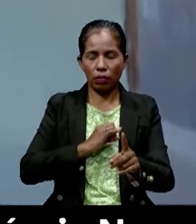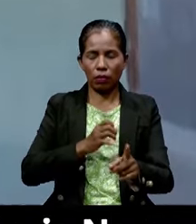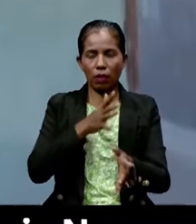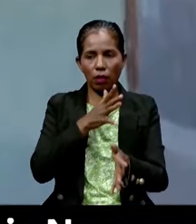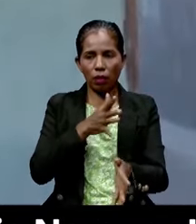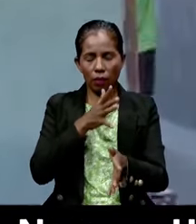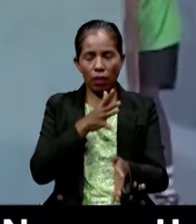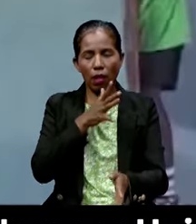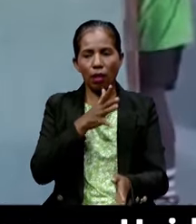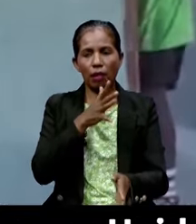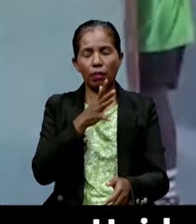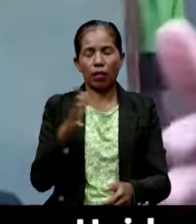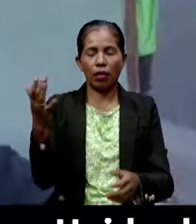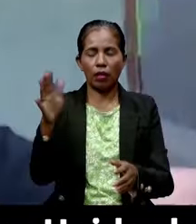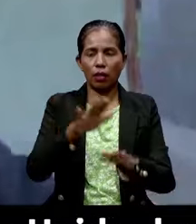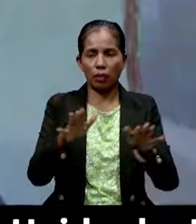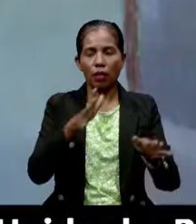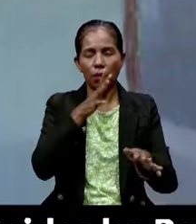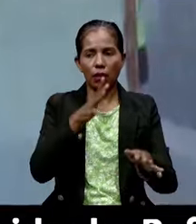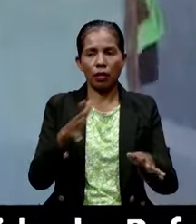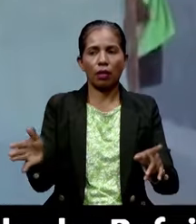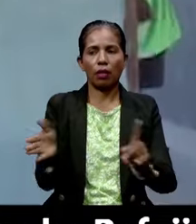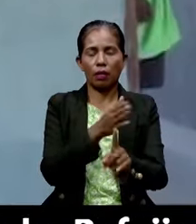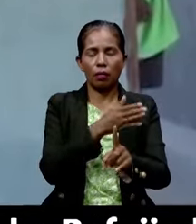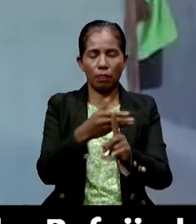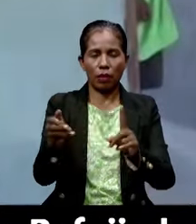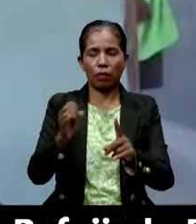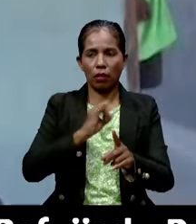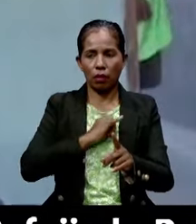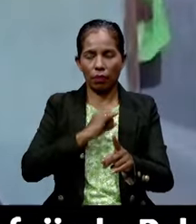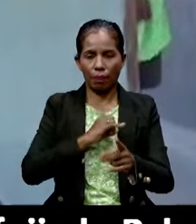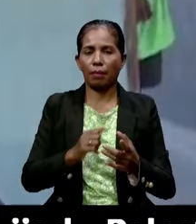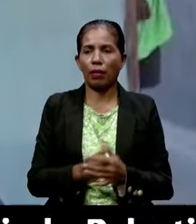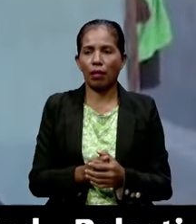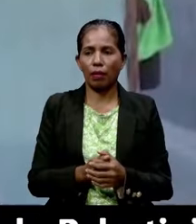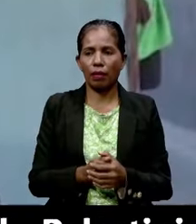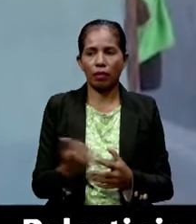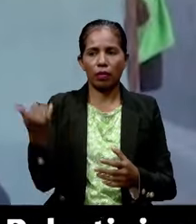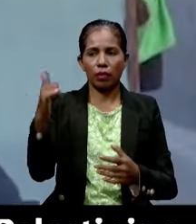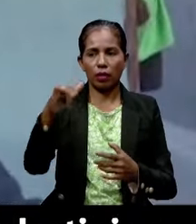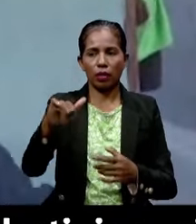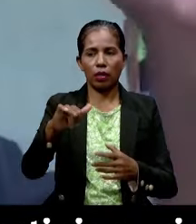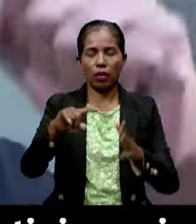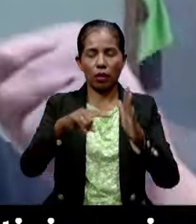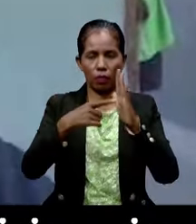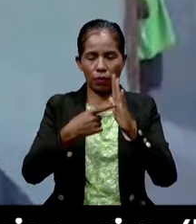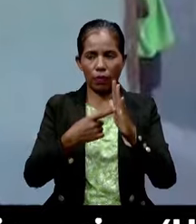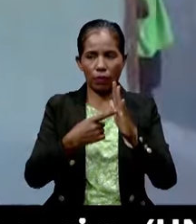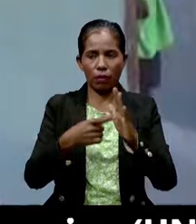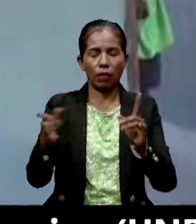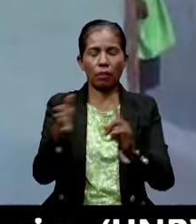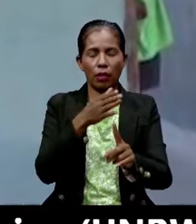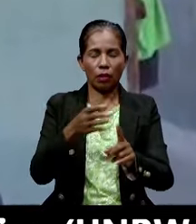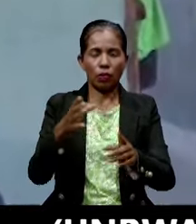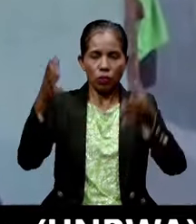barik nei na mos maitan sirna ha dene ane san hada lesu ki sira ene komesa baku kabset